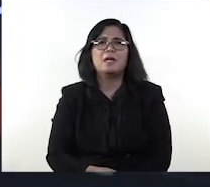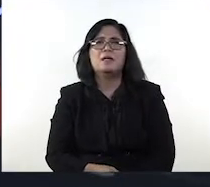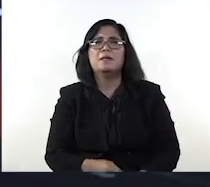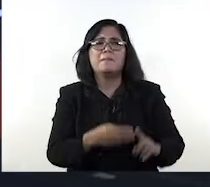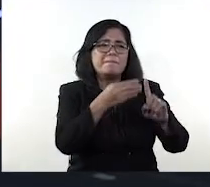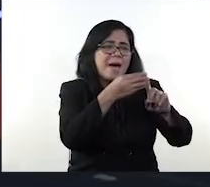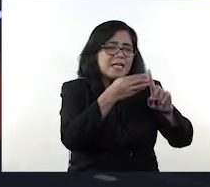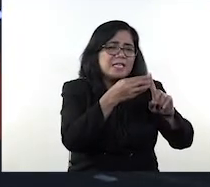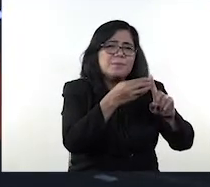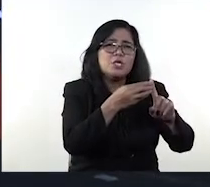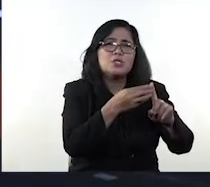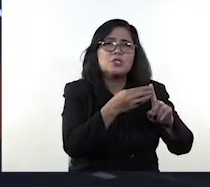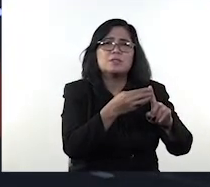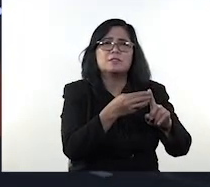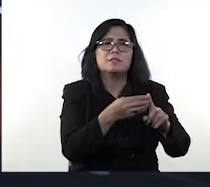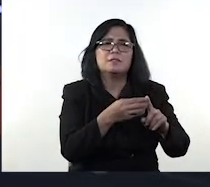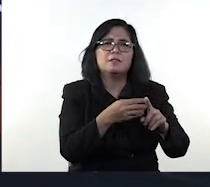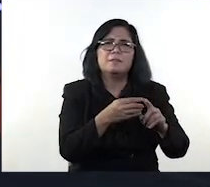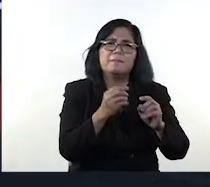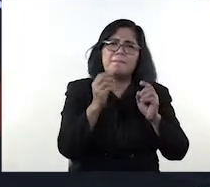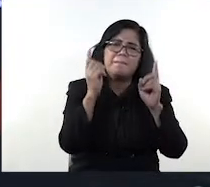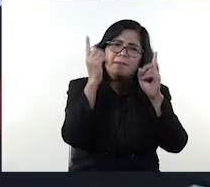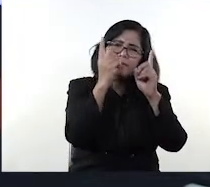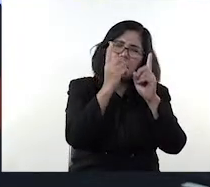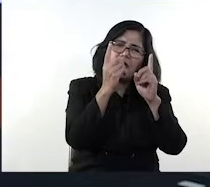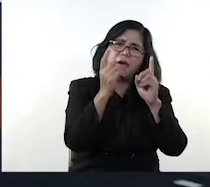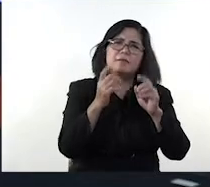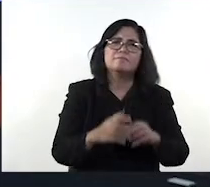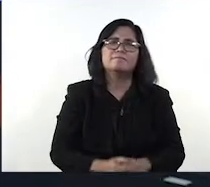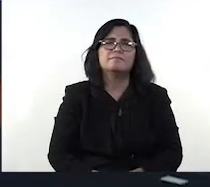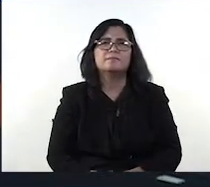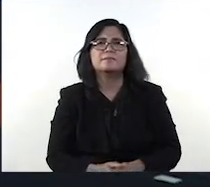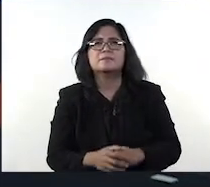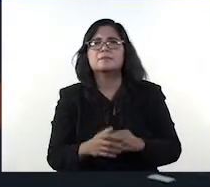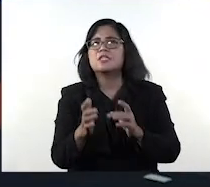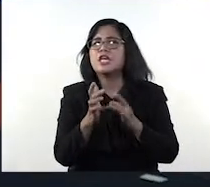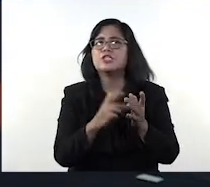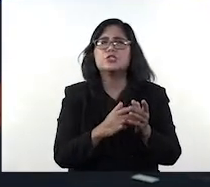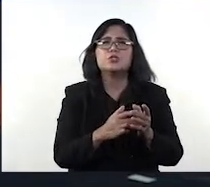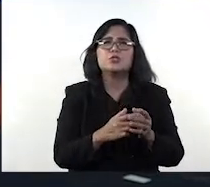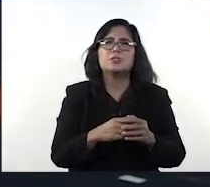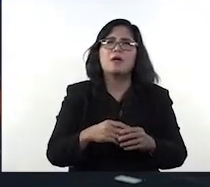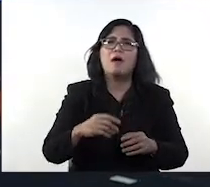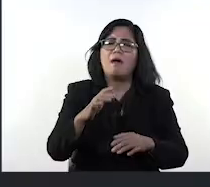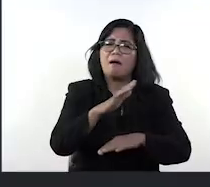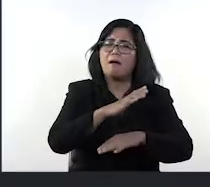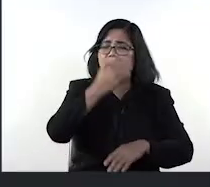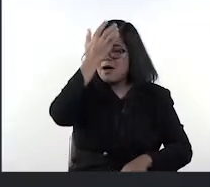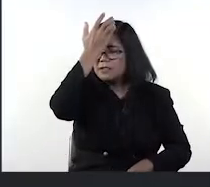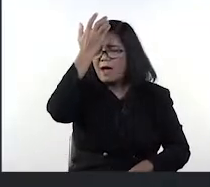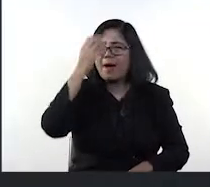can you imagine Hai ke Pengemis Buta saja begitu dihargai oleh Yesus apatah lagi kita